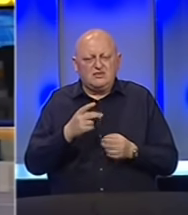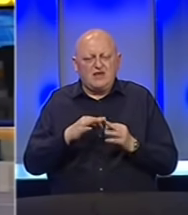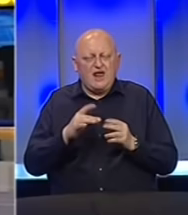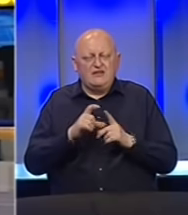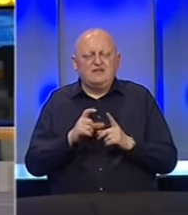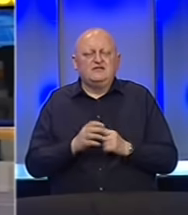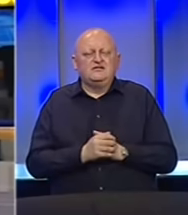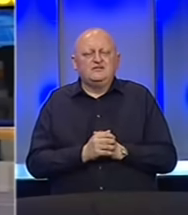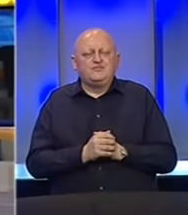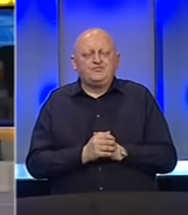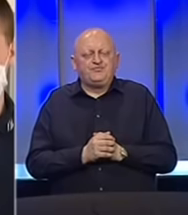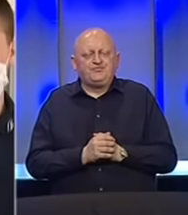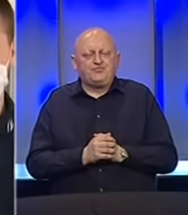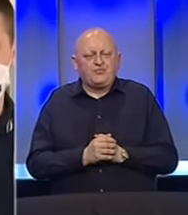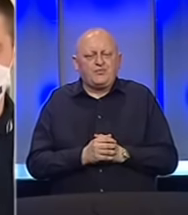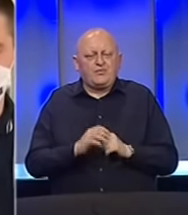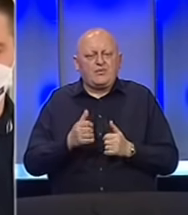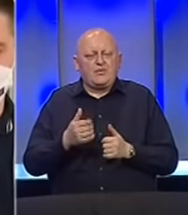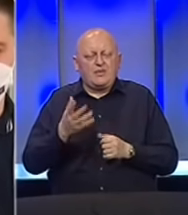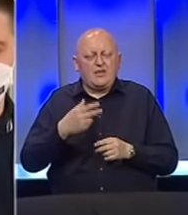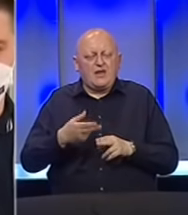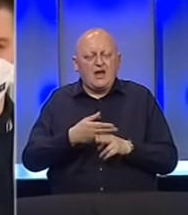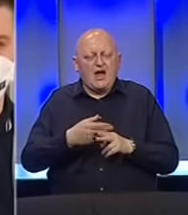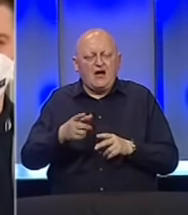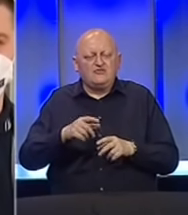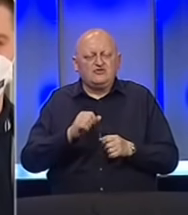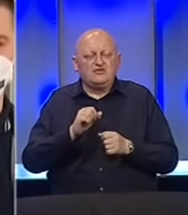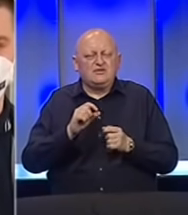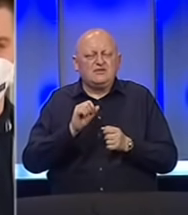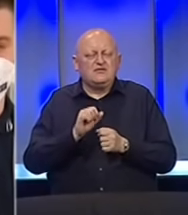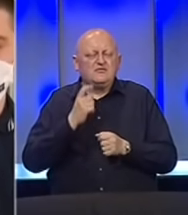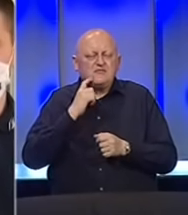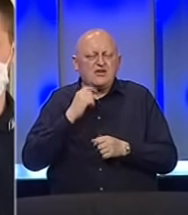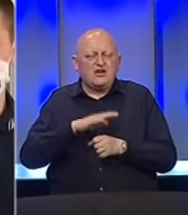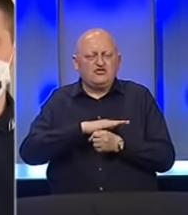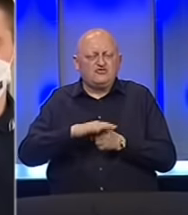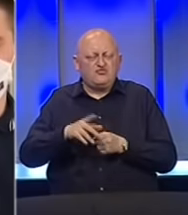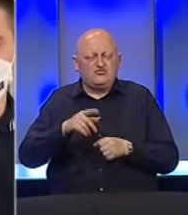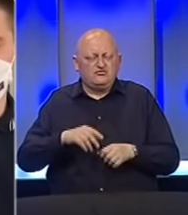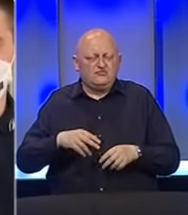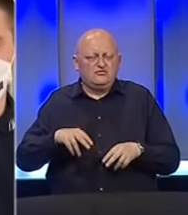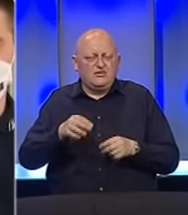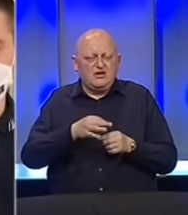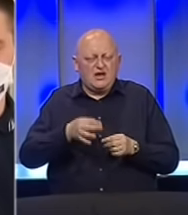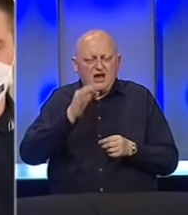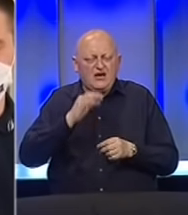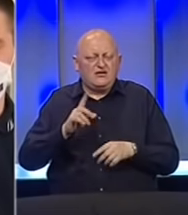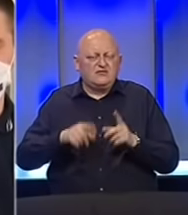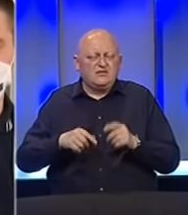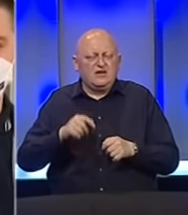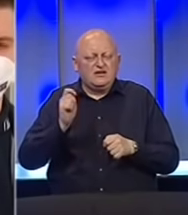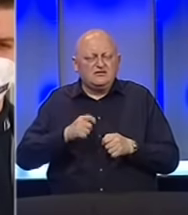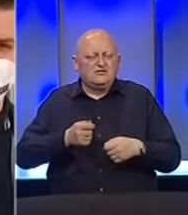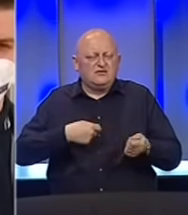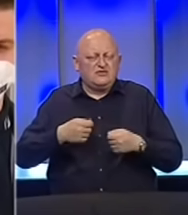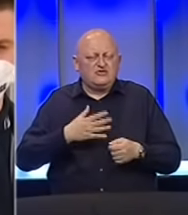Dedić. Ljetne bašte kafića u gradu Bihaću od jučer su pune. U međuvremenu i pojedini zanatlije i